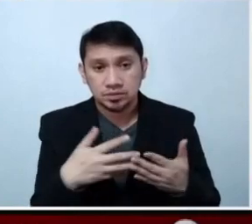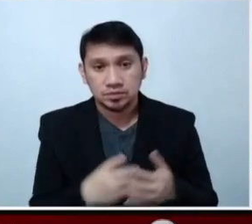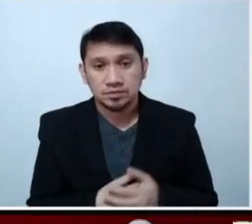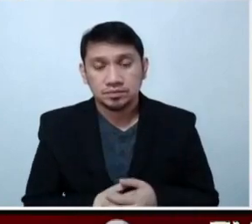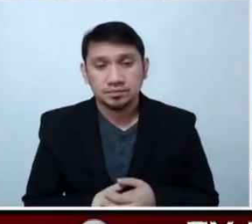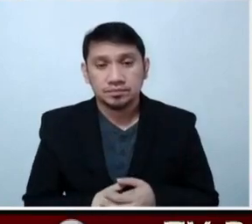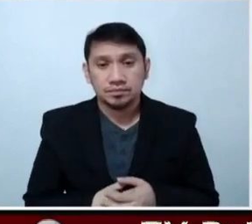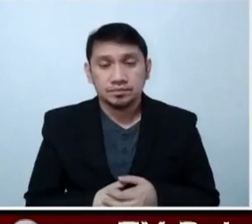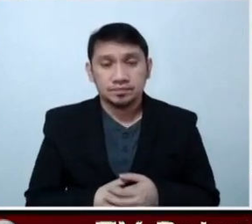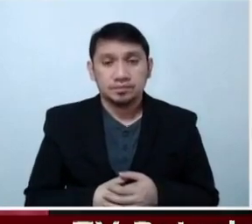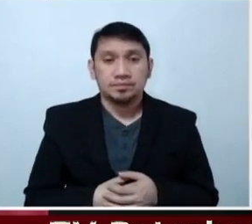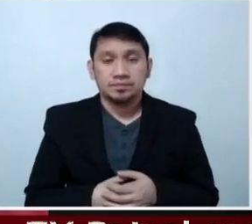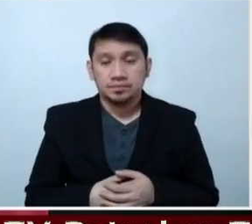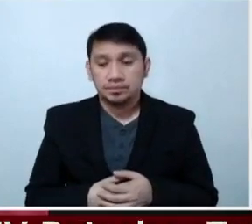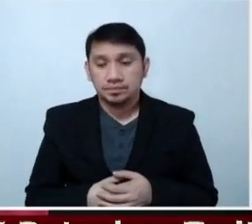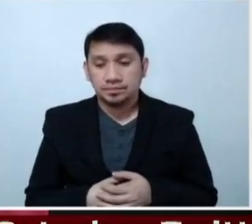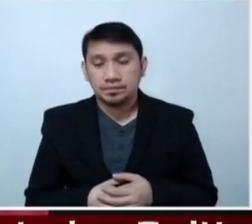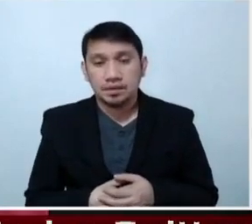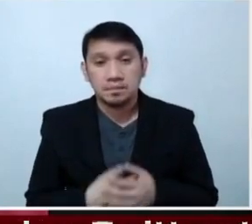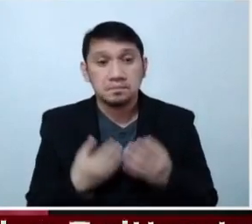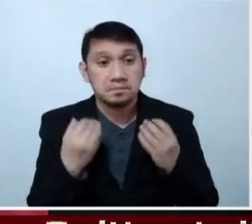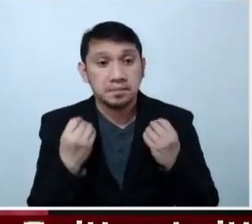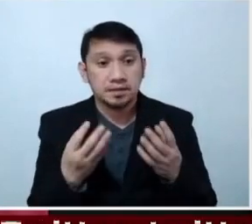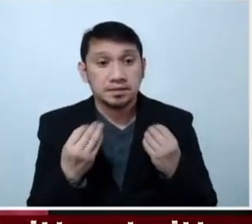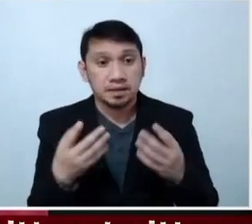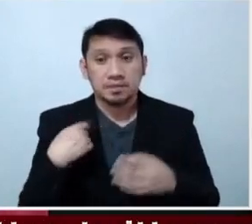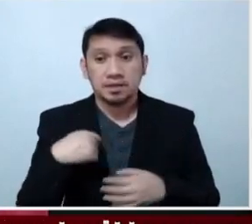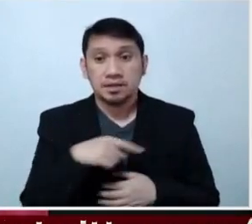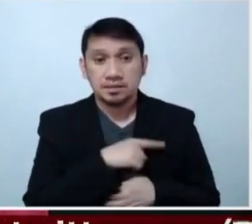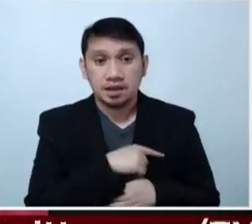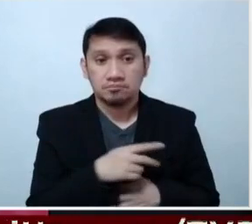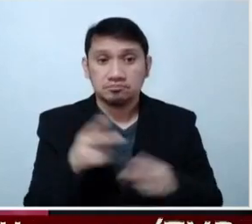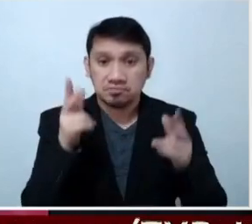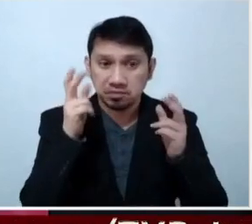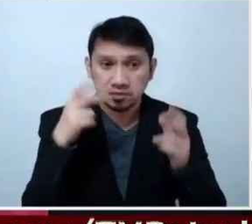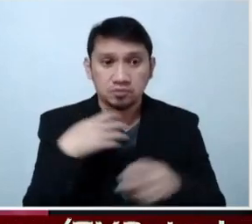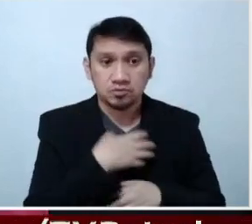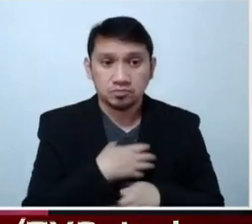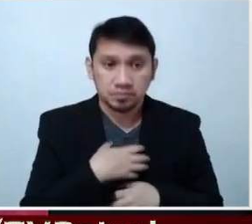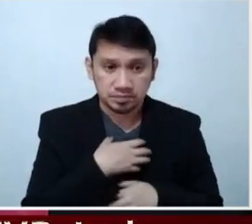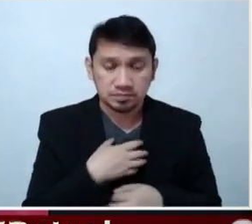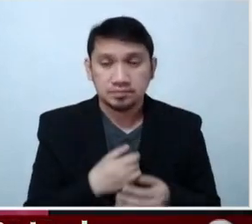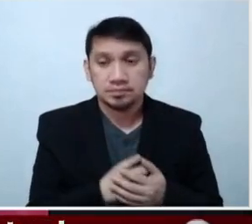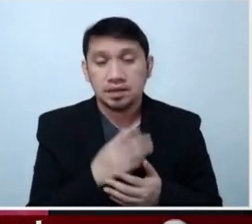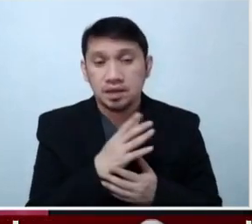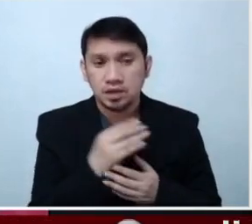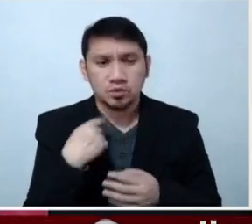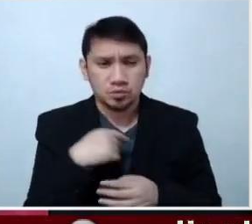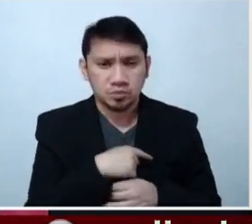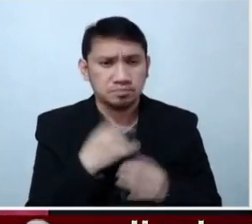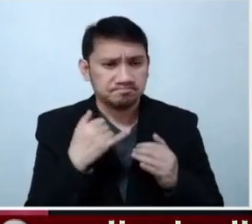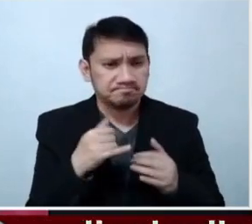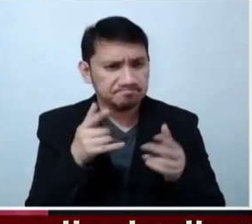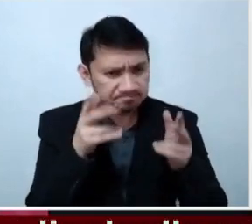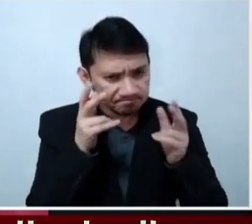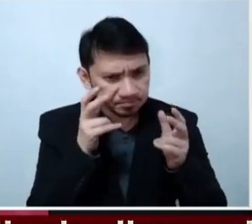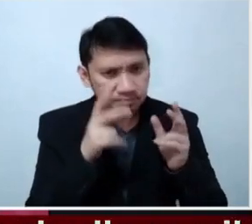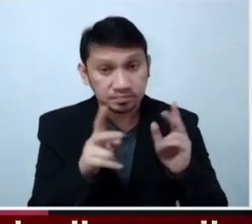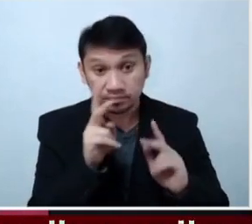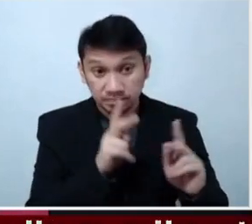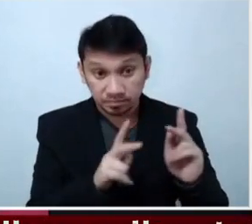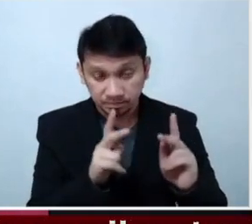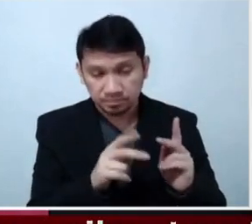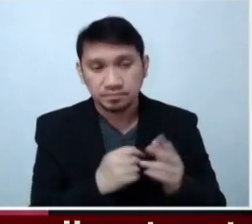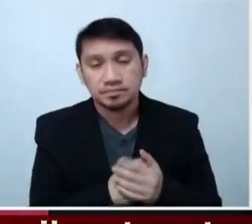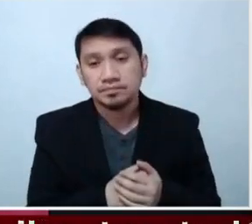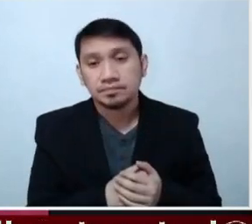All periods, I should say. Marami na tayong nadidinig na reklamo ng publiko at nakikinig naman po ang COMELEC sa